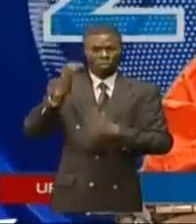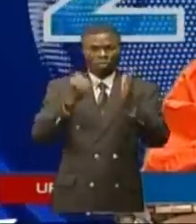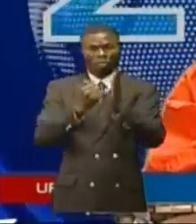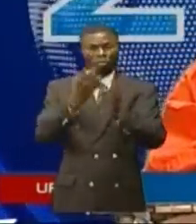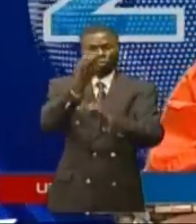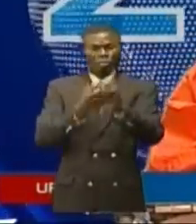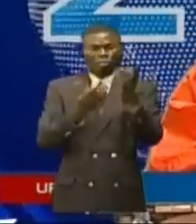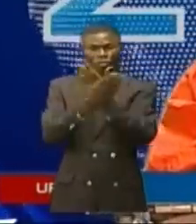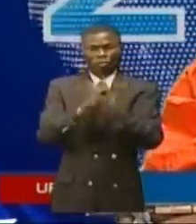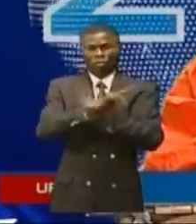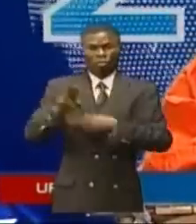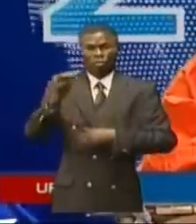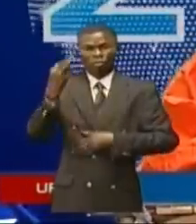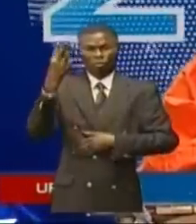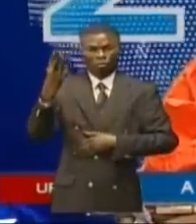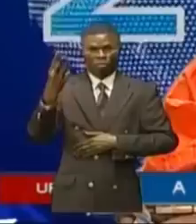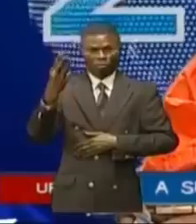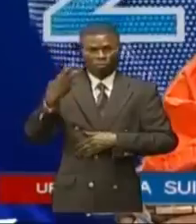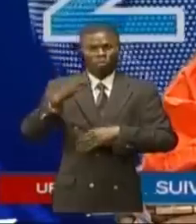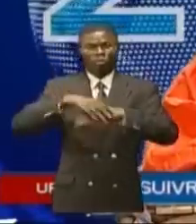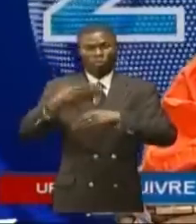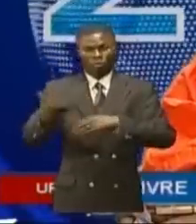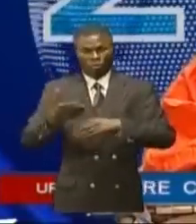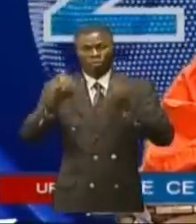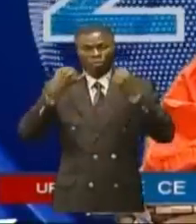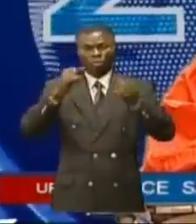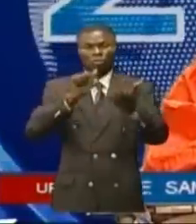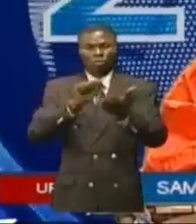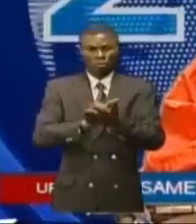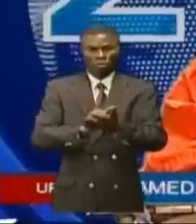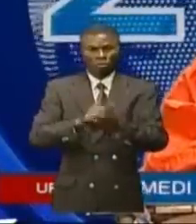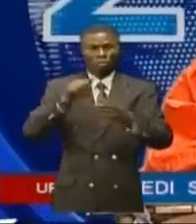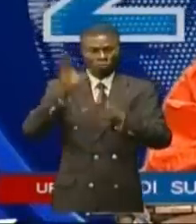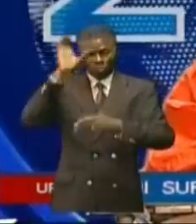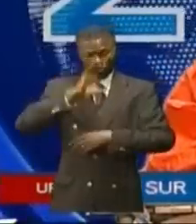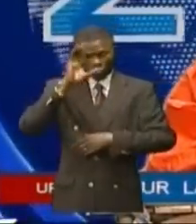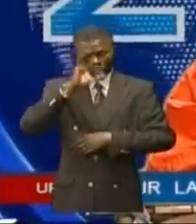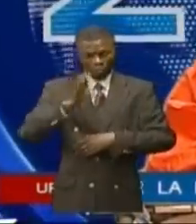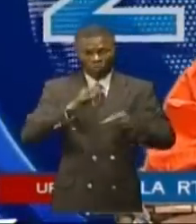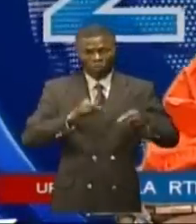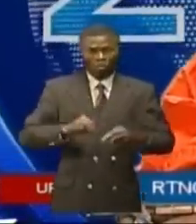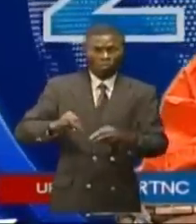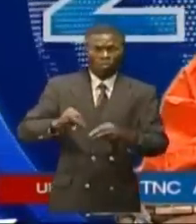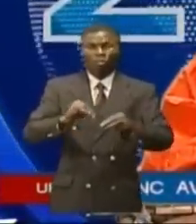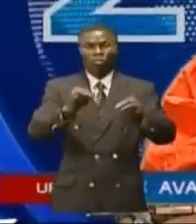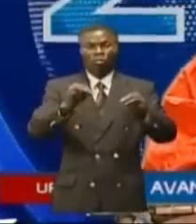6 juillet 2023 à la suite de cette information et dans le but de rechercher la manière dont